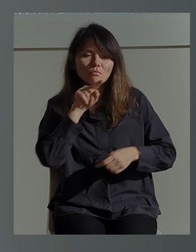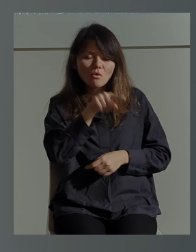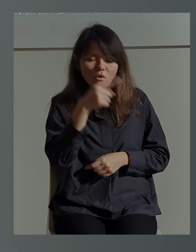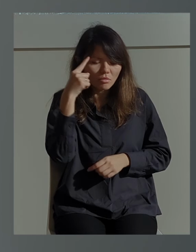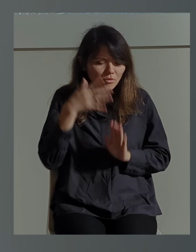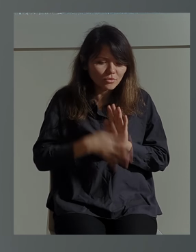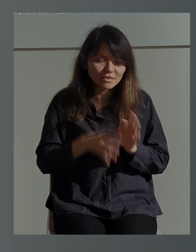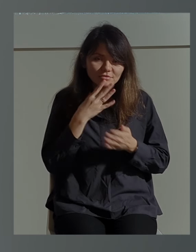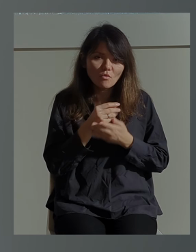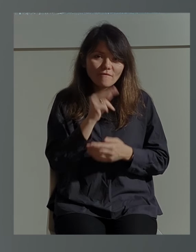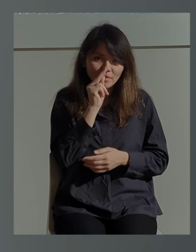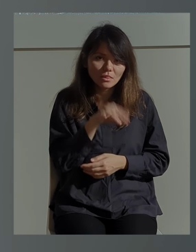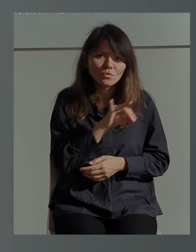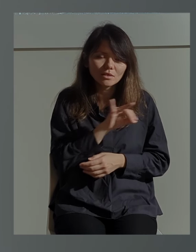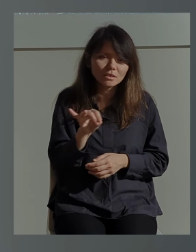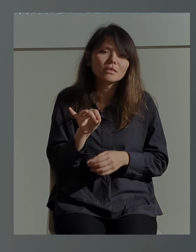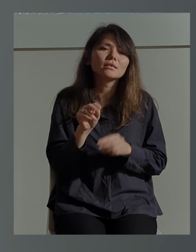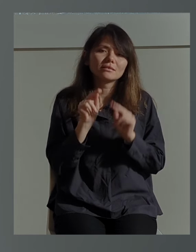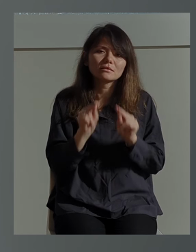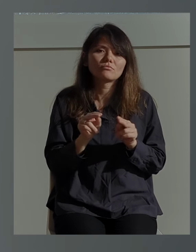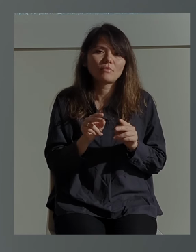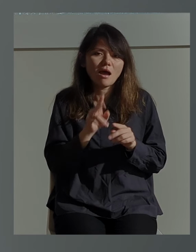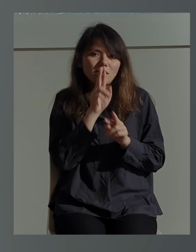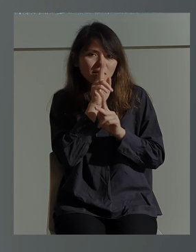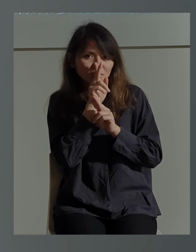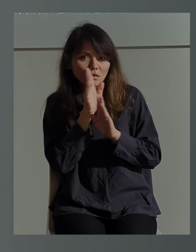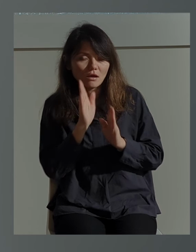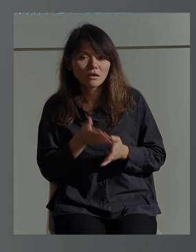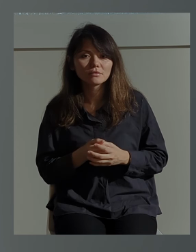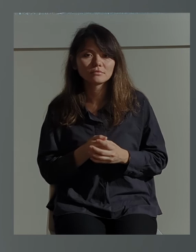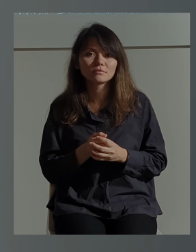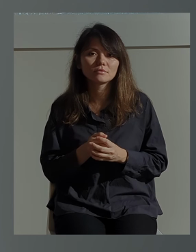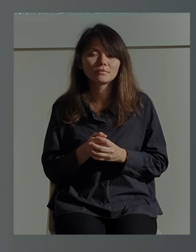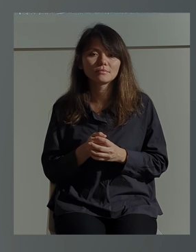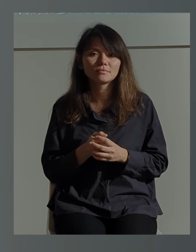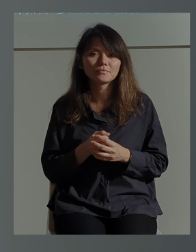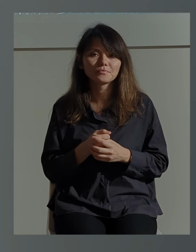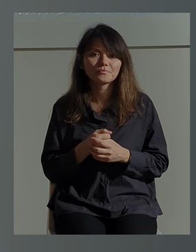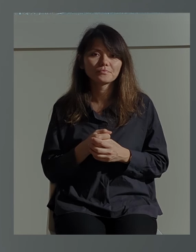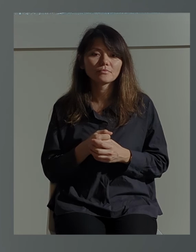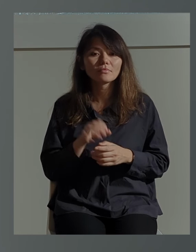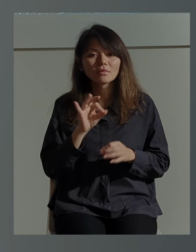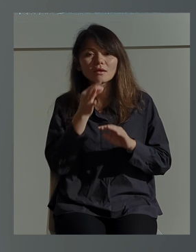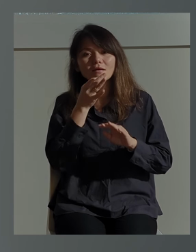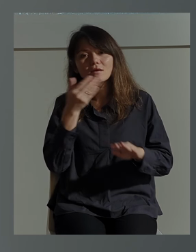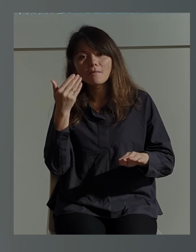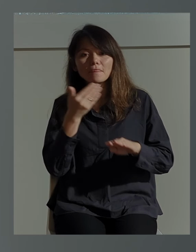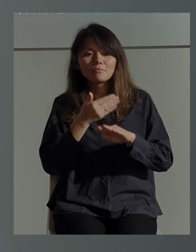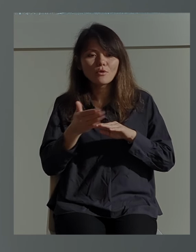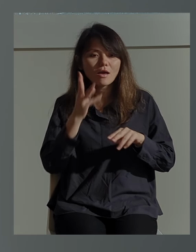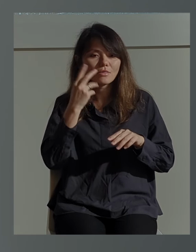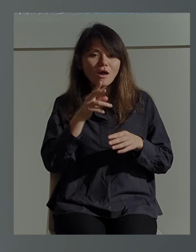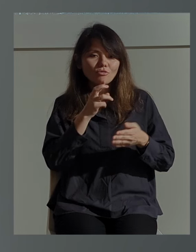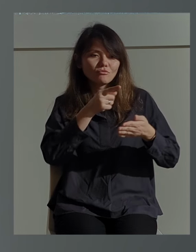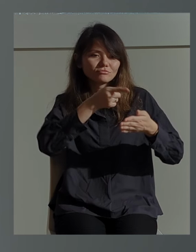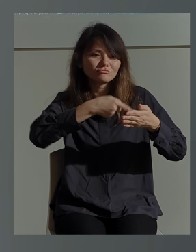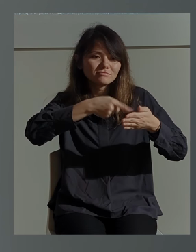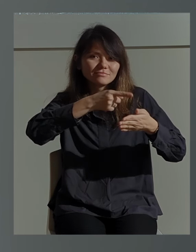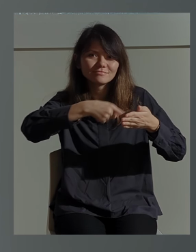раскается Вот и соответственно рано или поздно под этот Нож попадает тот